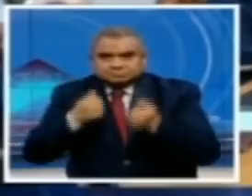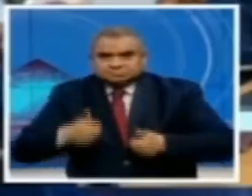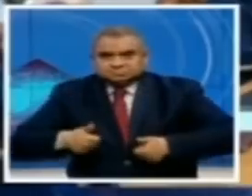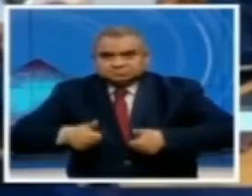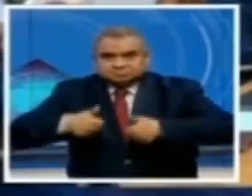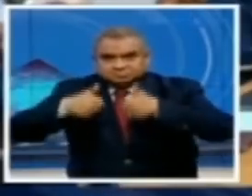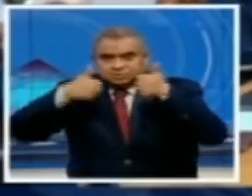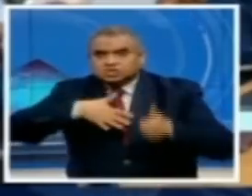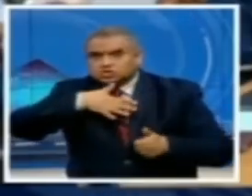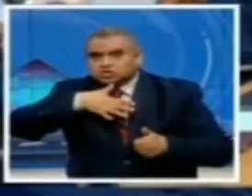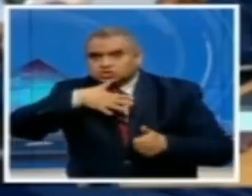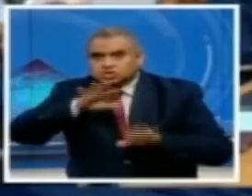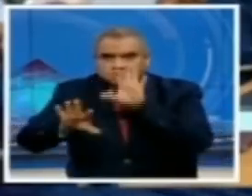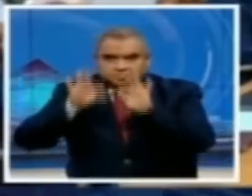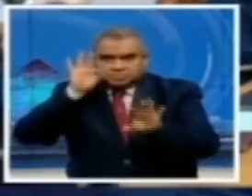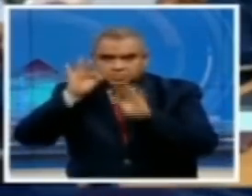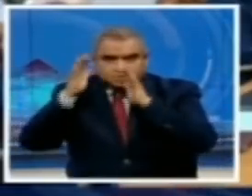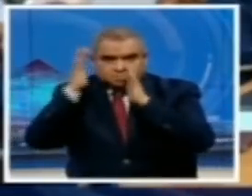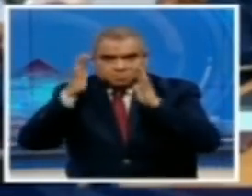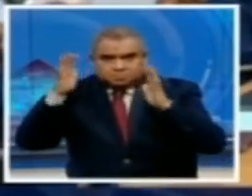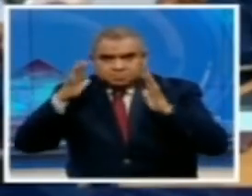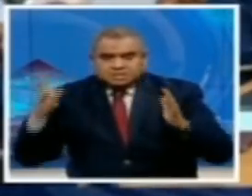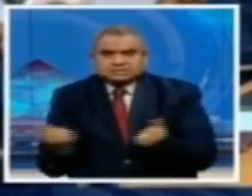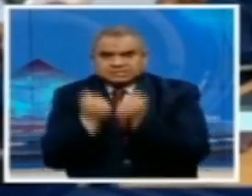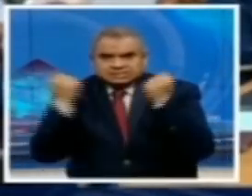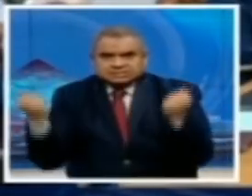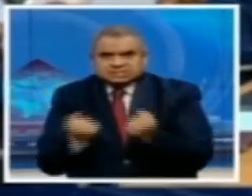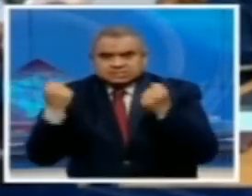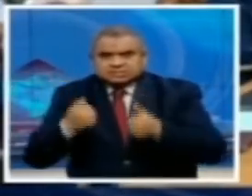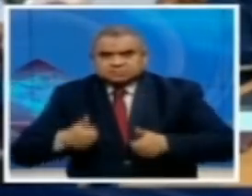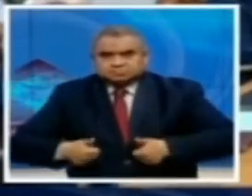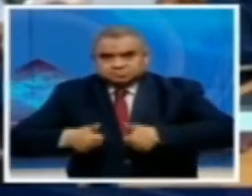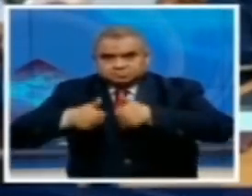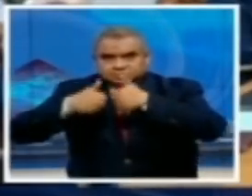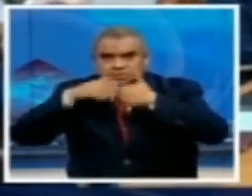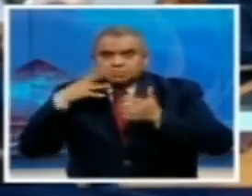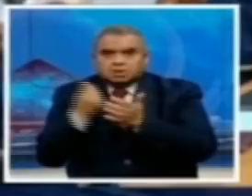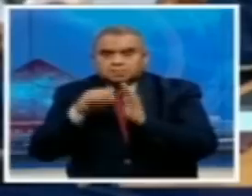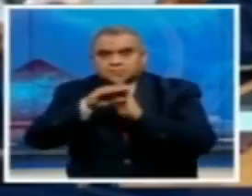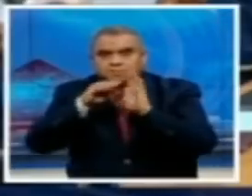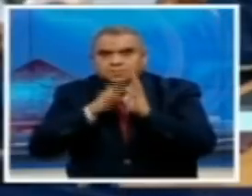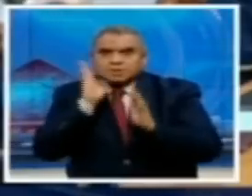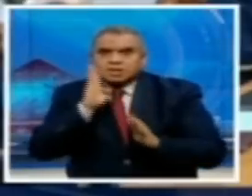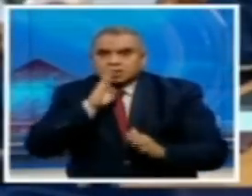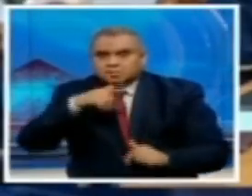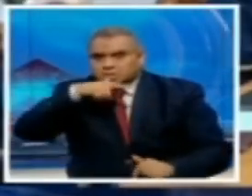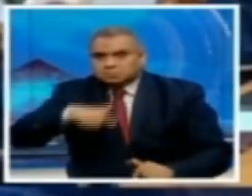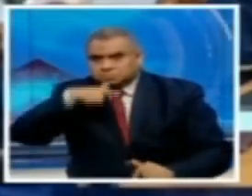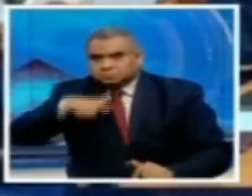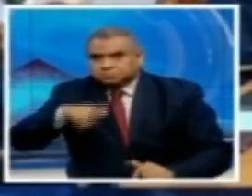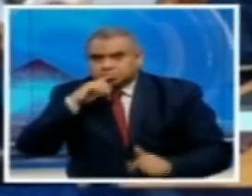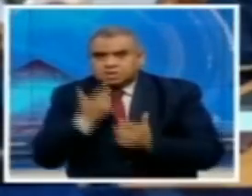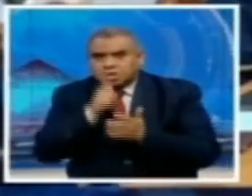المتقدمة وانتقاء الأئمة الأكثر نبوغا لإعدادهم على أعلى مستوى، مع إعداد برامج في